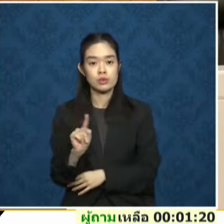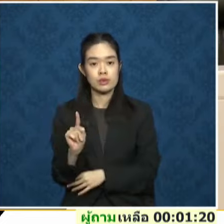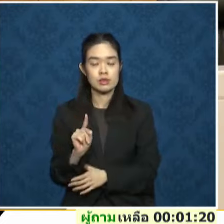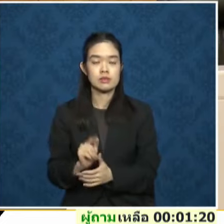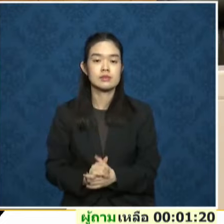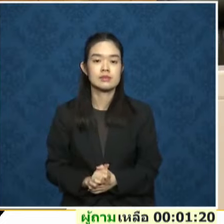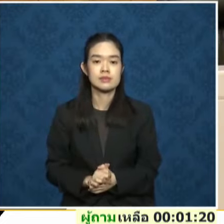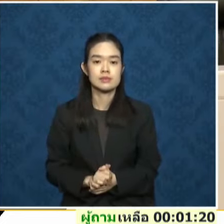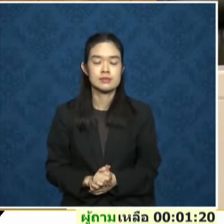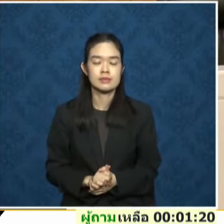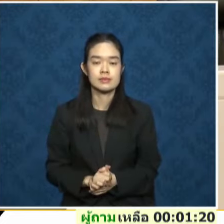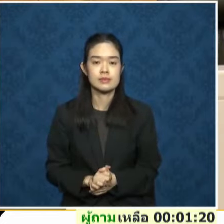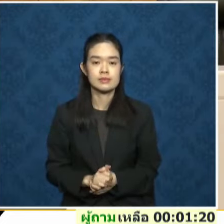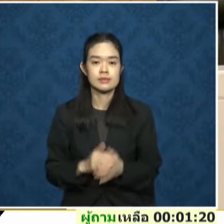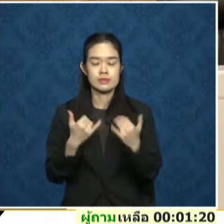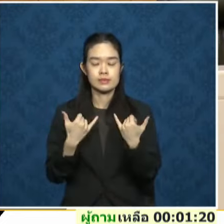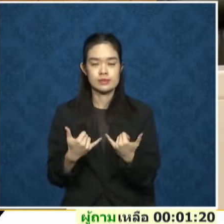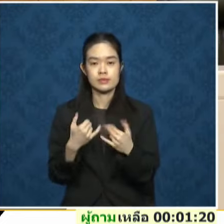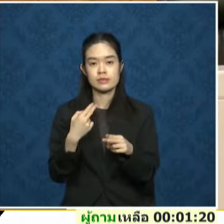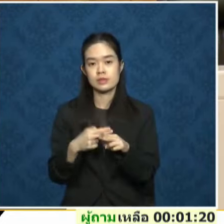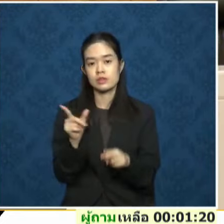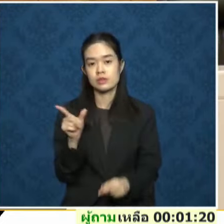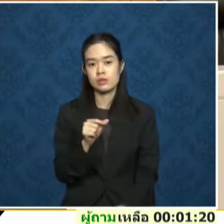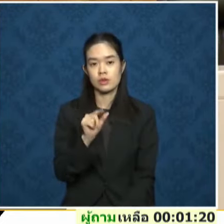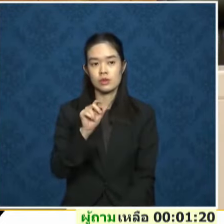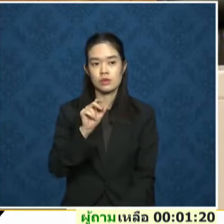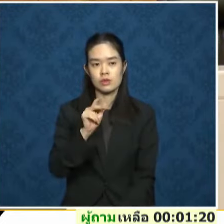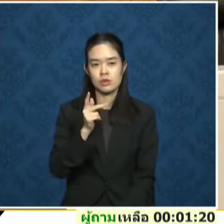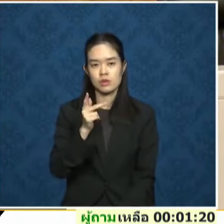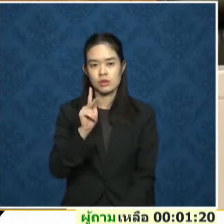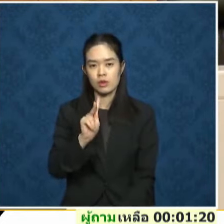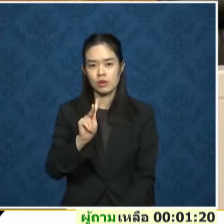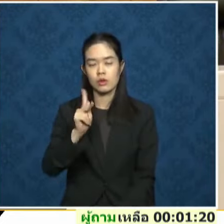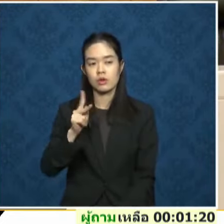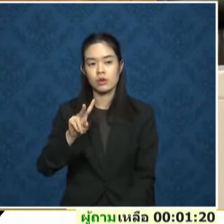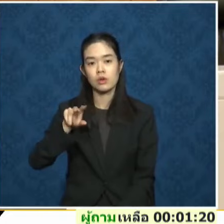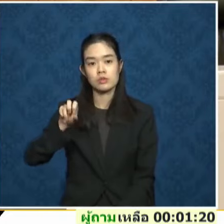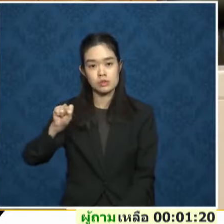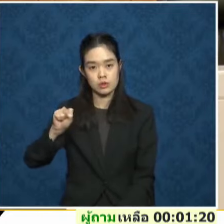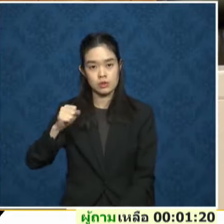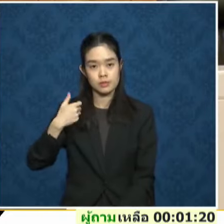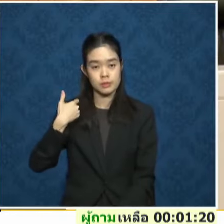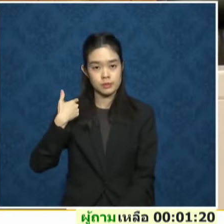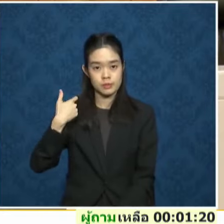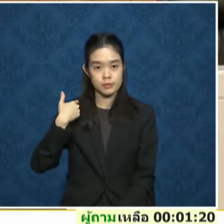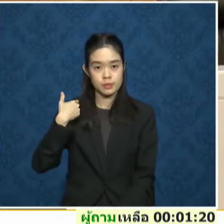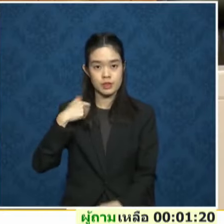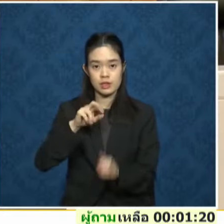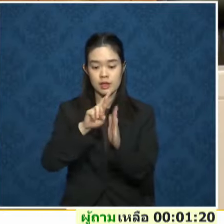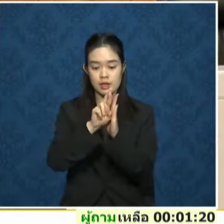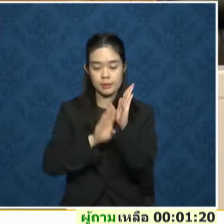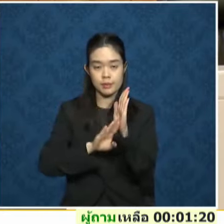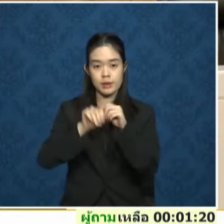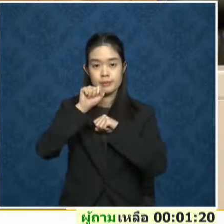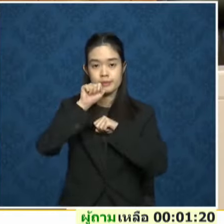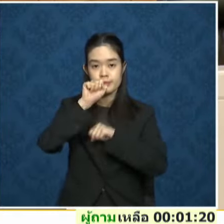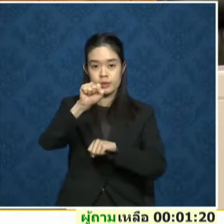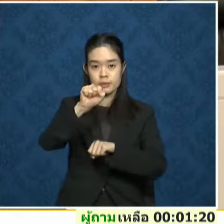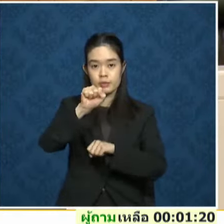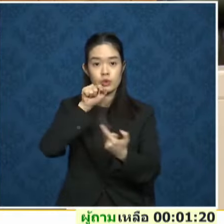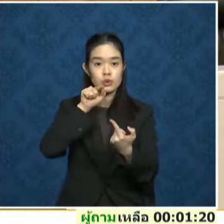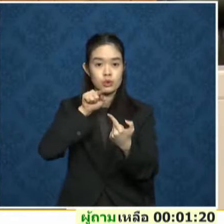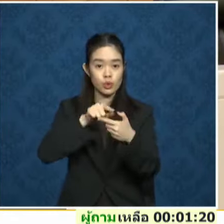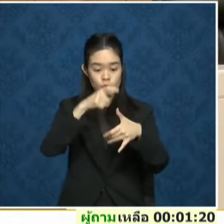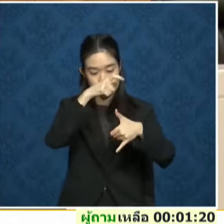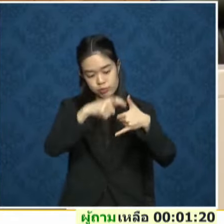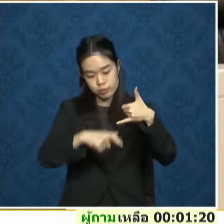ของตอนนี้กคส.เองนะครับได้ออกระเบียบ ในว17/66แนวทางการพิจ